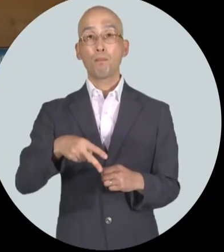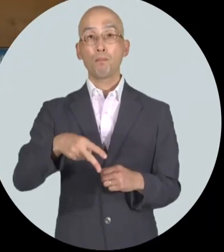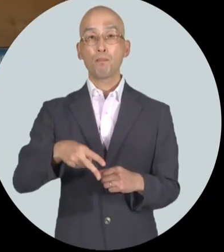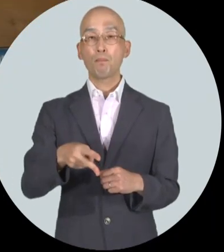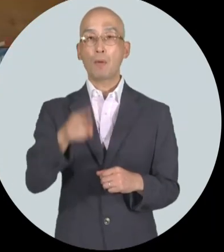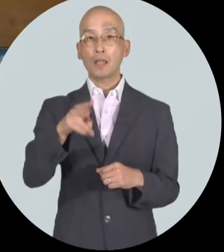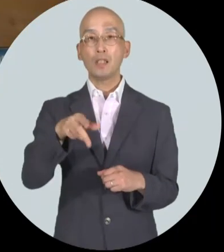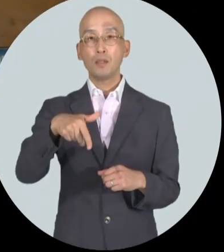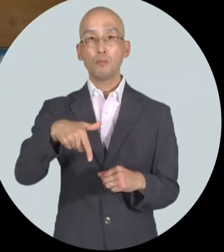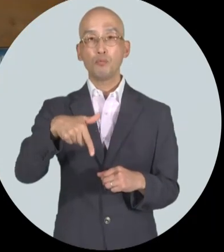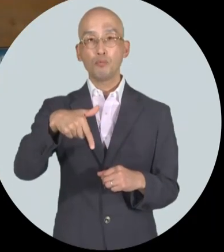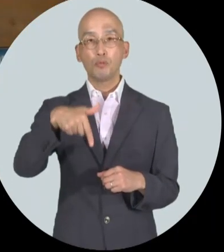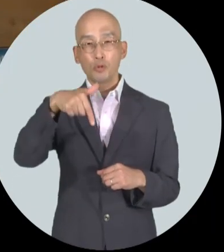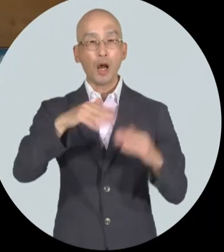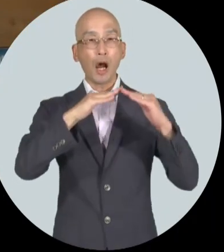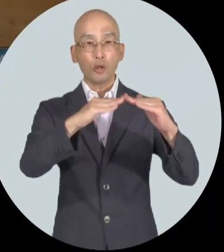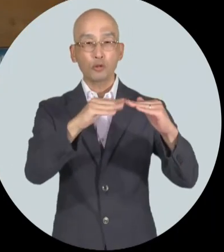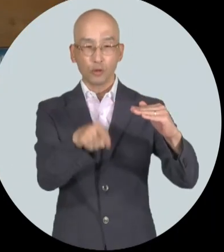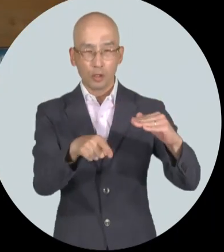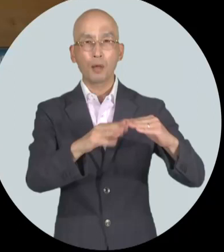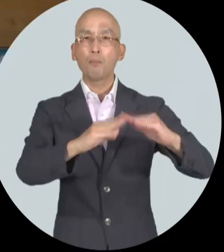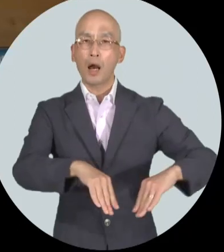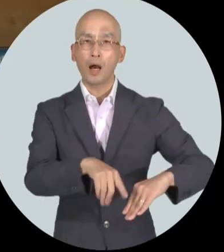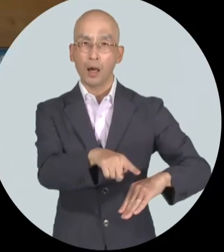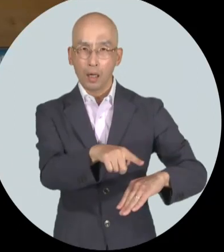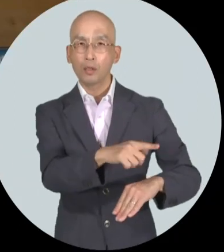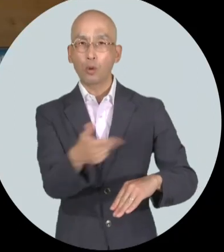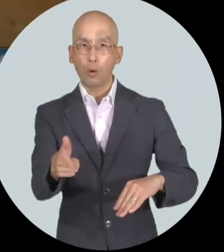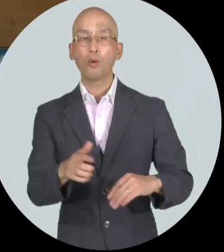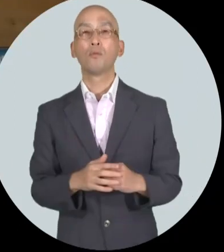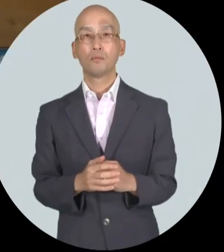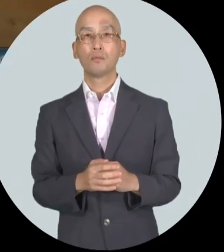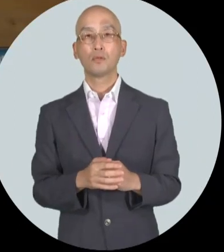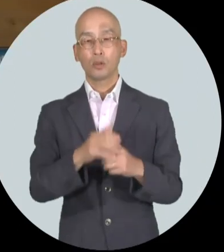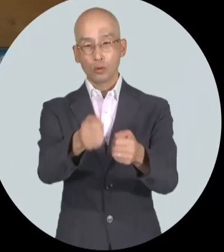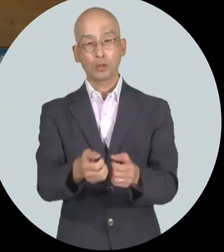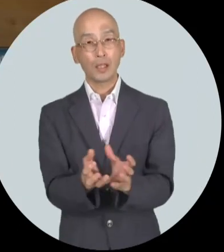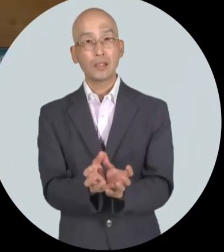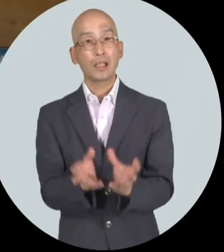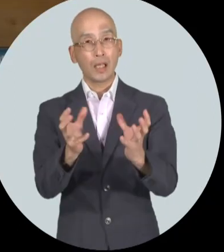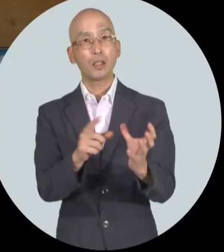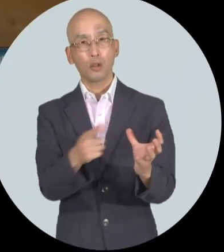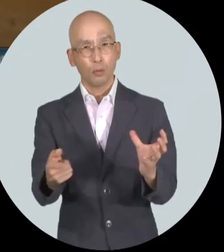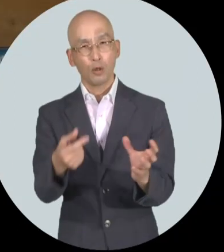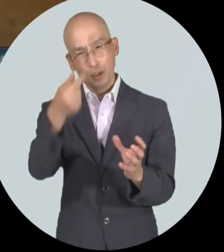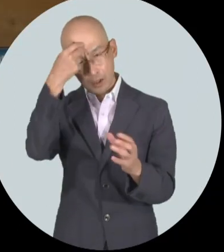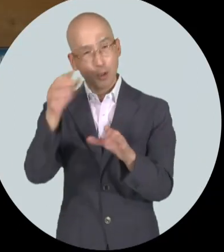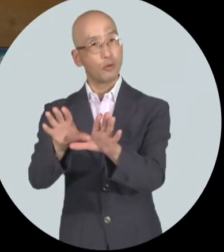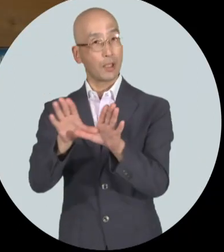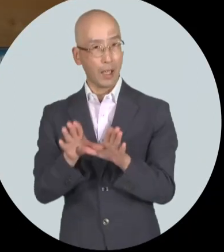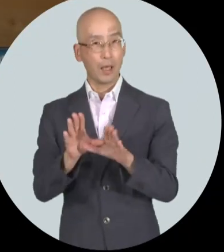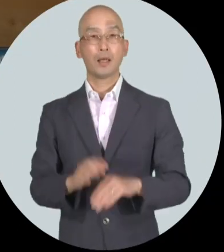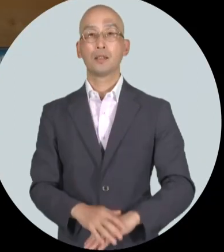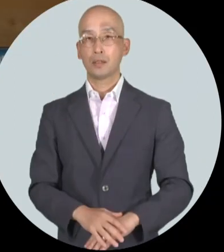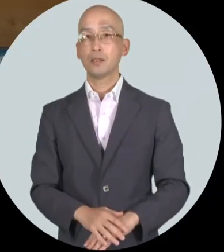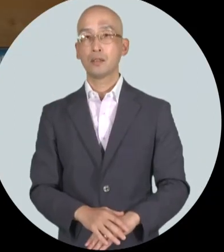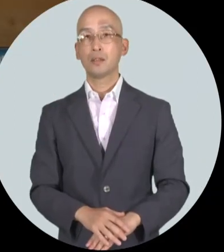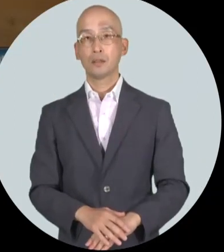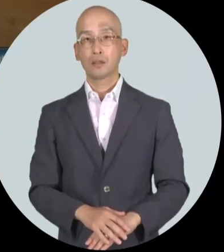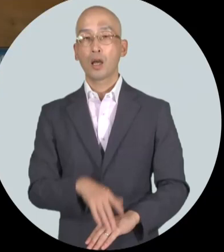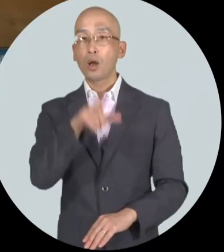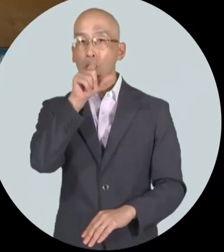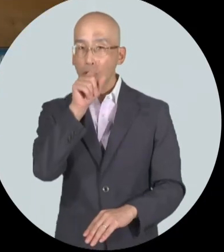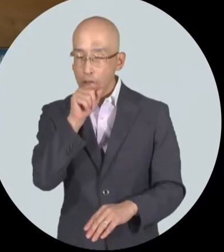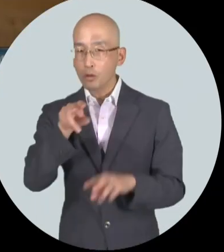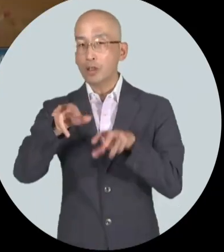被害とか、あと、農産物にも水道等の被害がございます、それから鳥獣の侵入